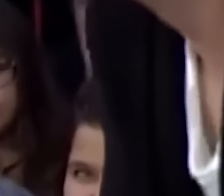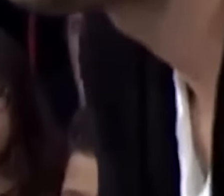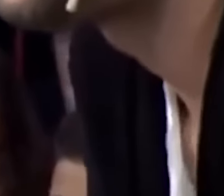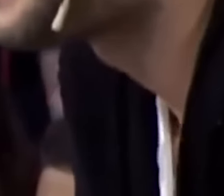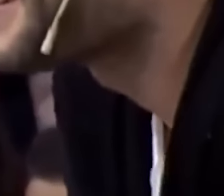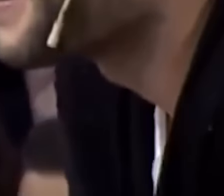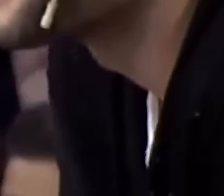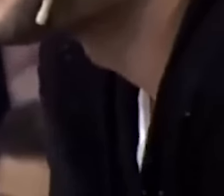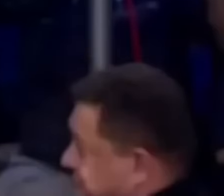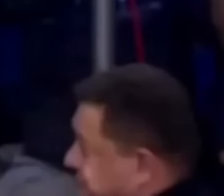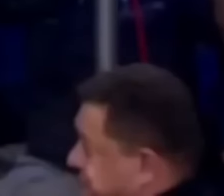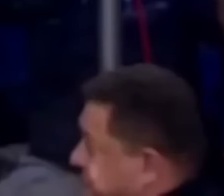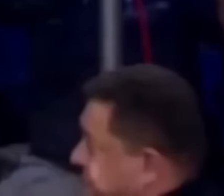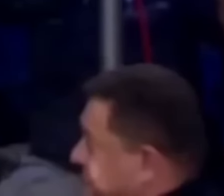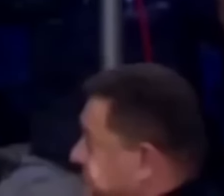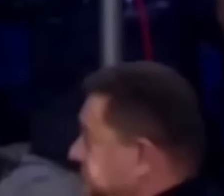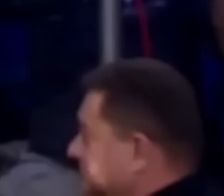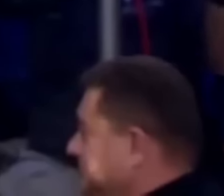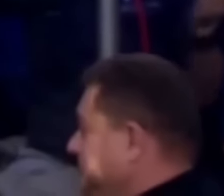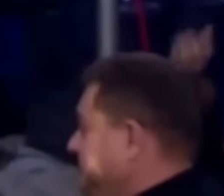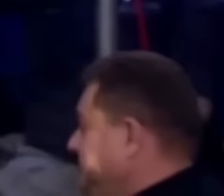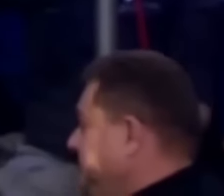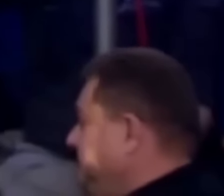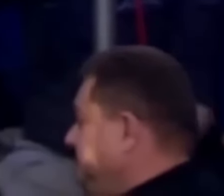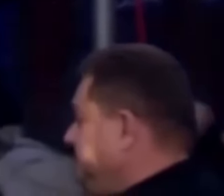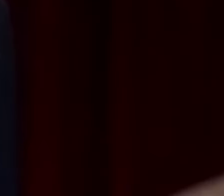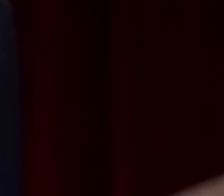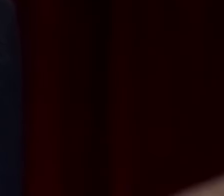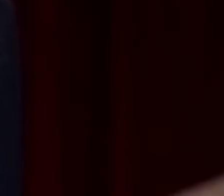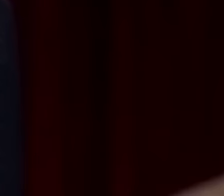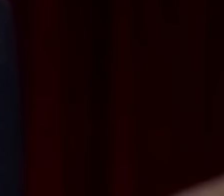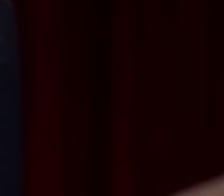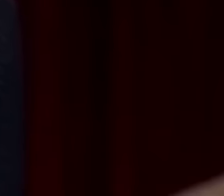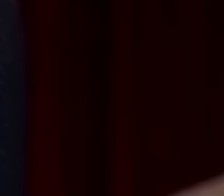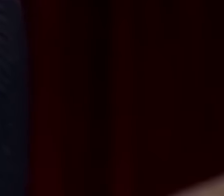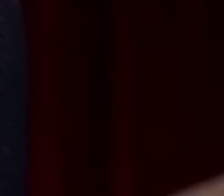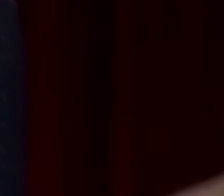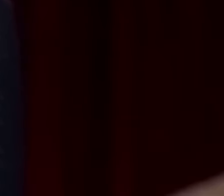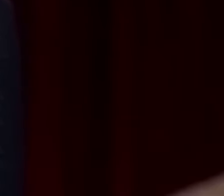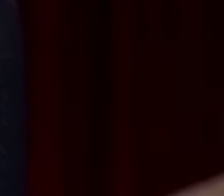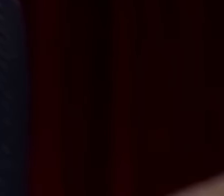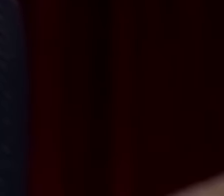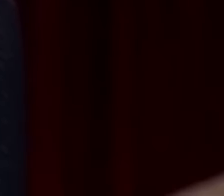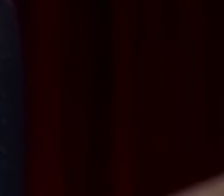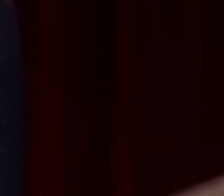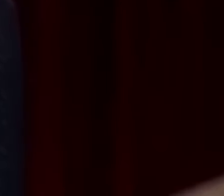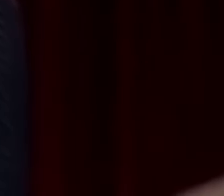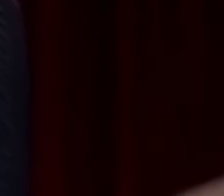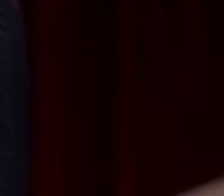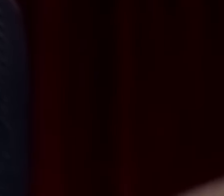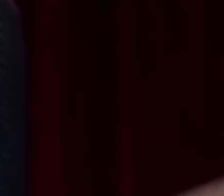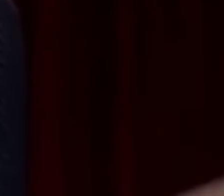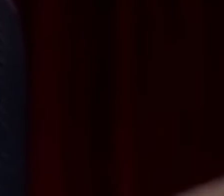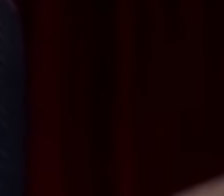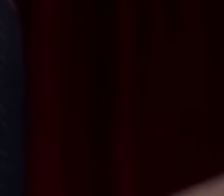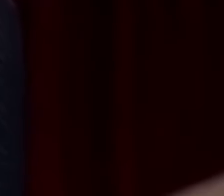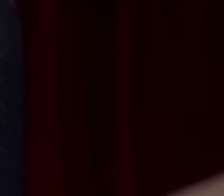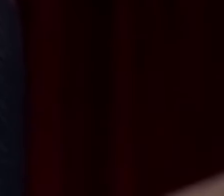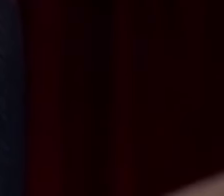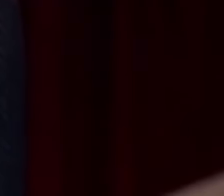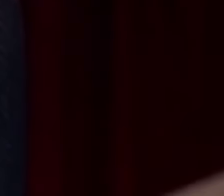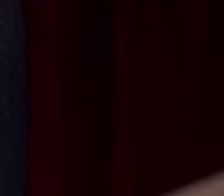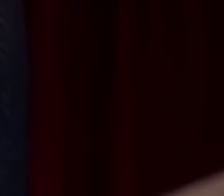Saçını çok seviyorum heriflerin. Vikinglerin, heriflerin saçını çok seviyorsun. Güzel. Devam. Bence bana en çok nokta nokta